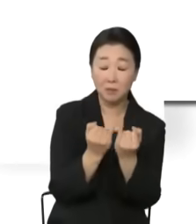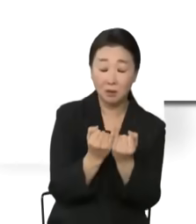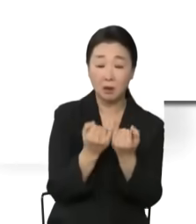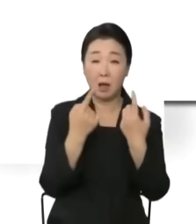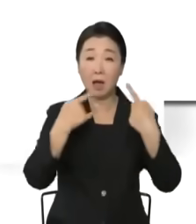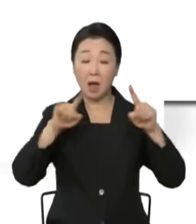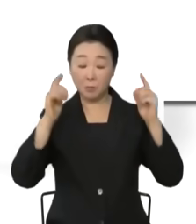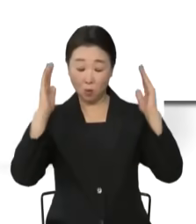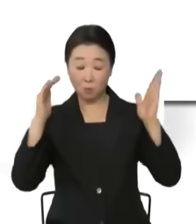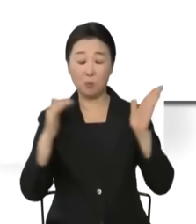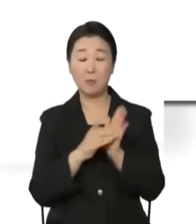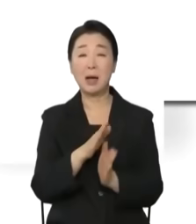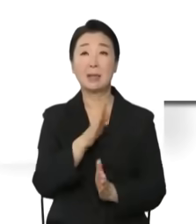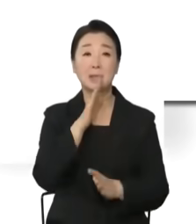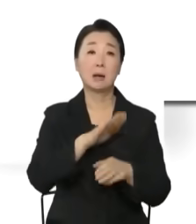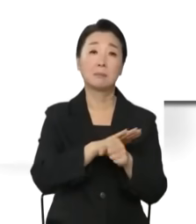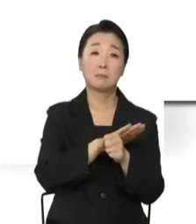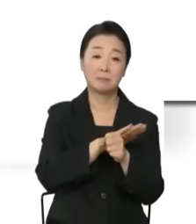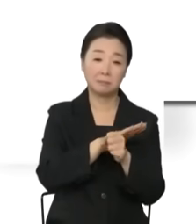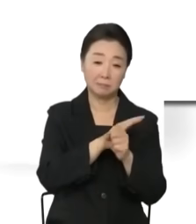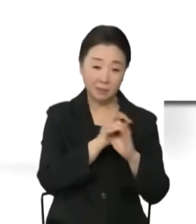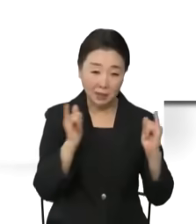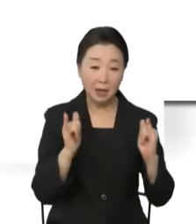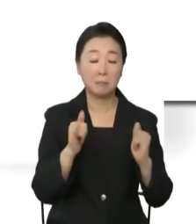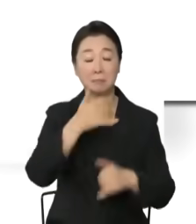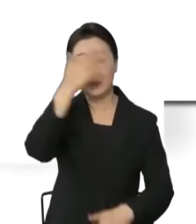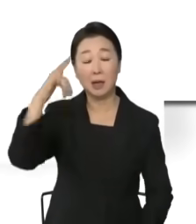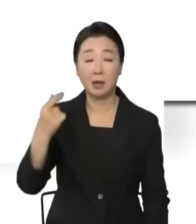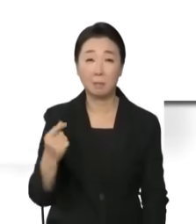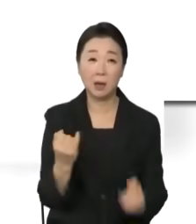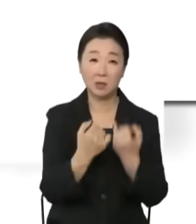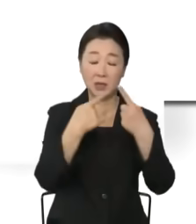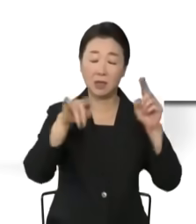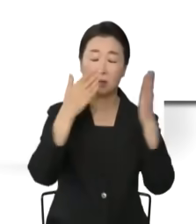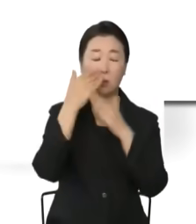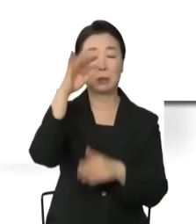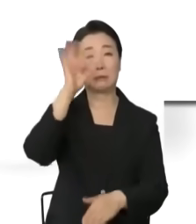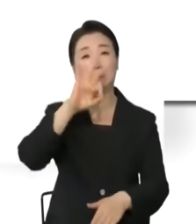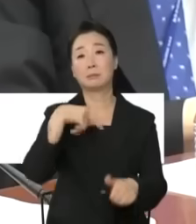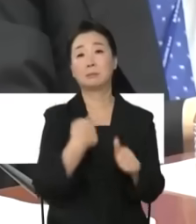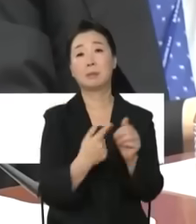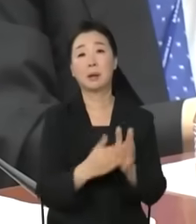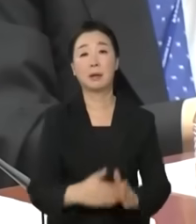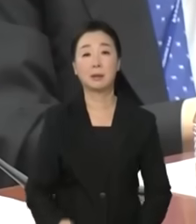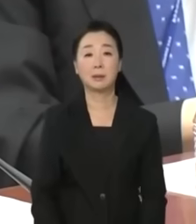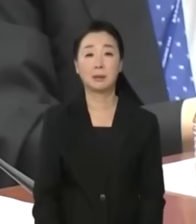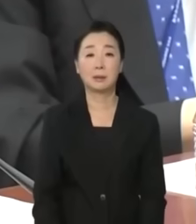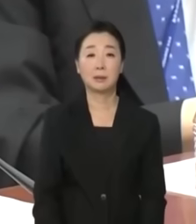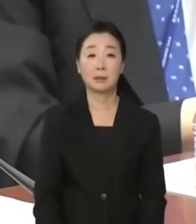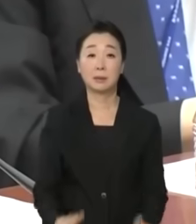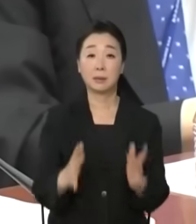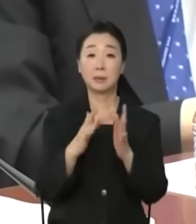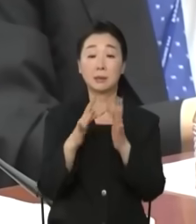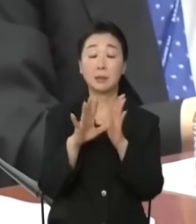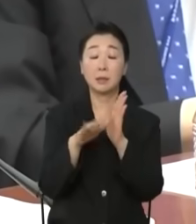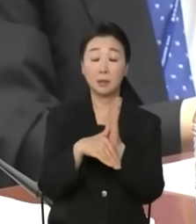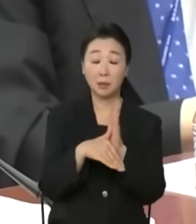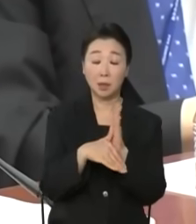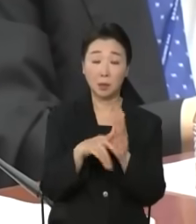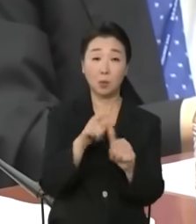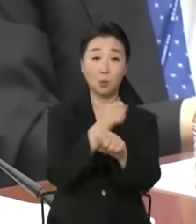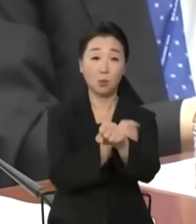출신에 참된 사람이라 다행이라며 여대 전체를 폄훼하는 듯한 발언도 했습니다. 온라인에선